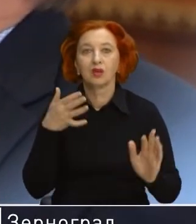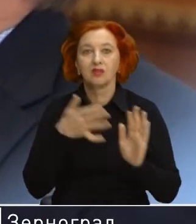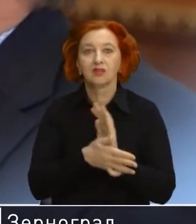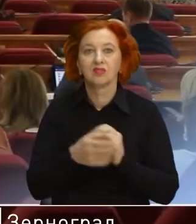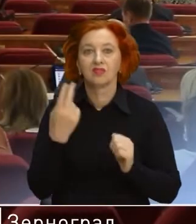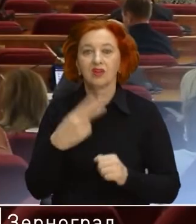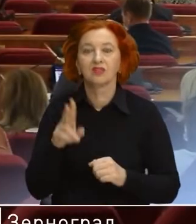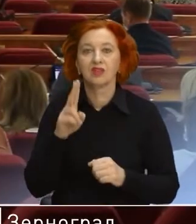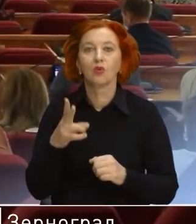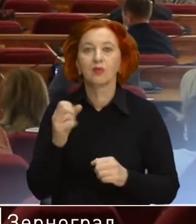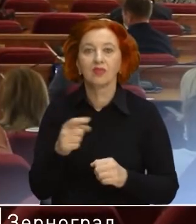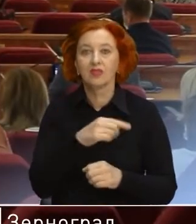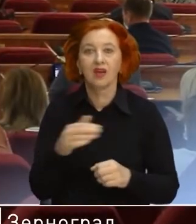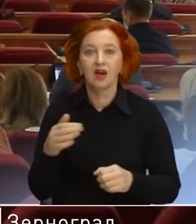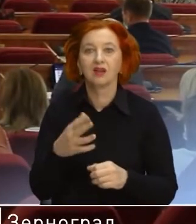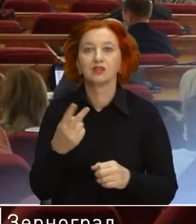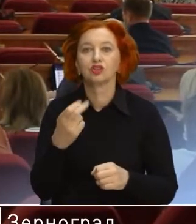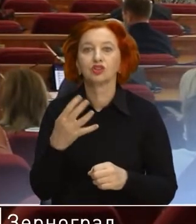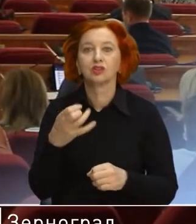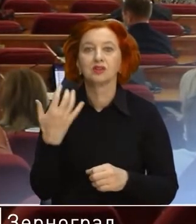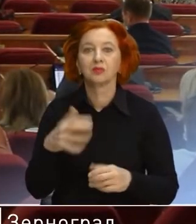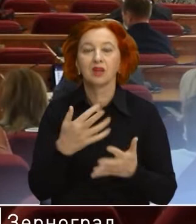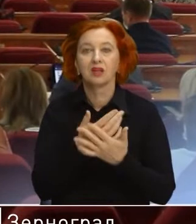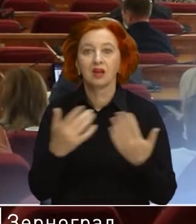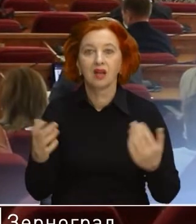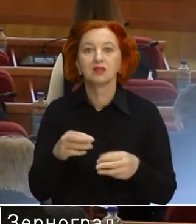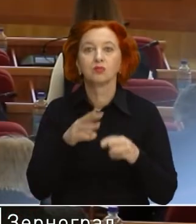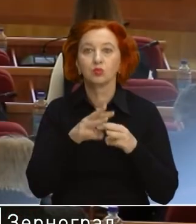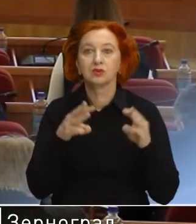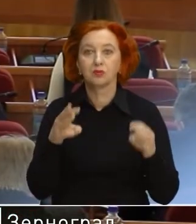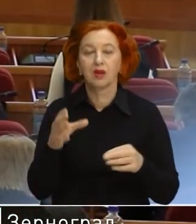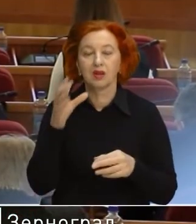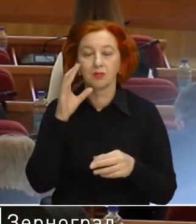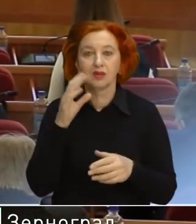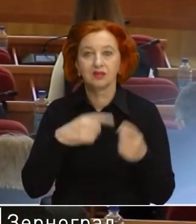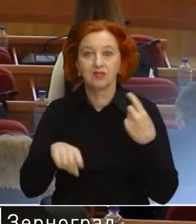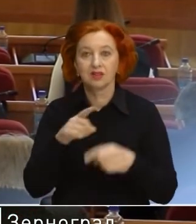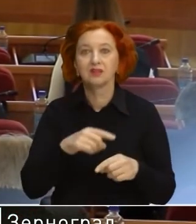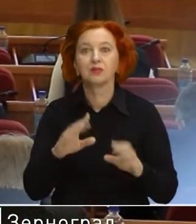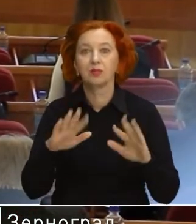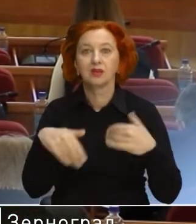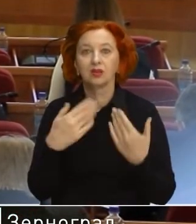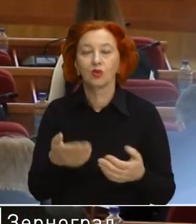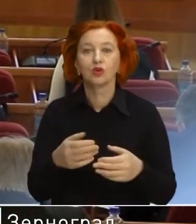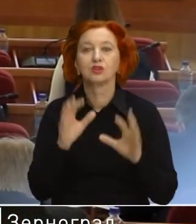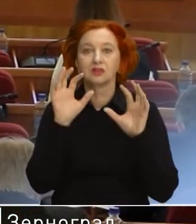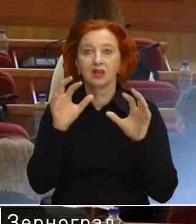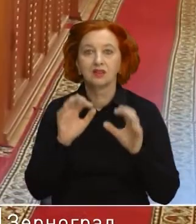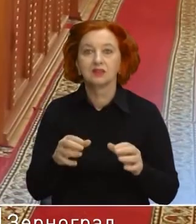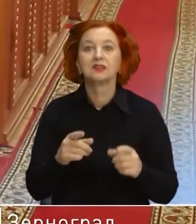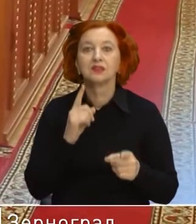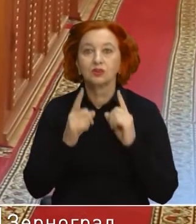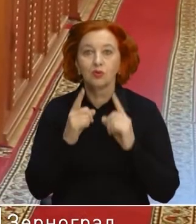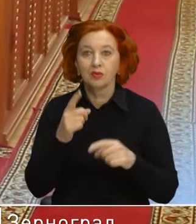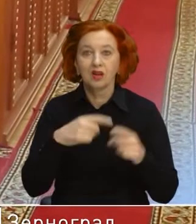в 2022 году на уровне 463 муниципальных образований. Предложенный Заксобранию Ростовской области проект областного